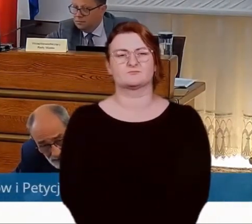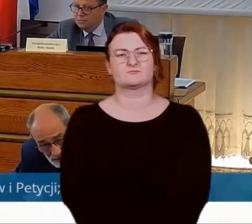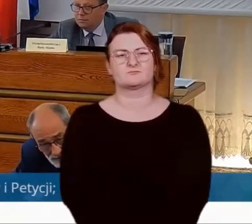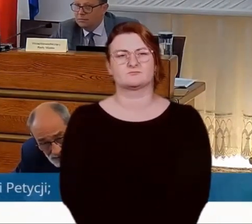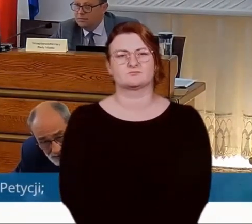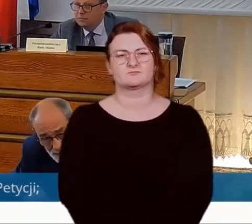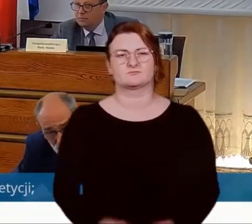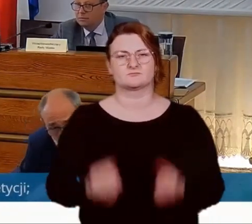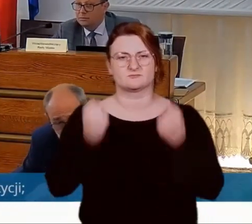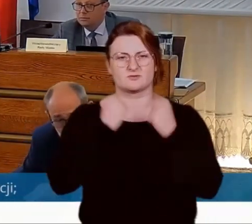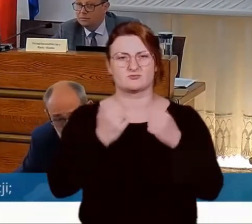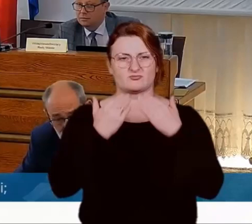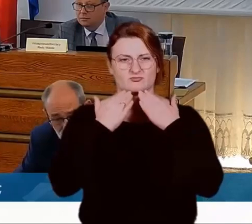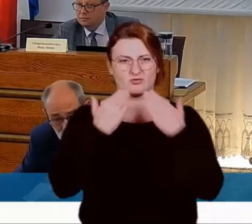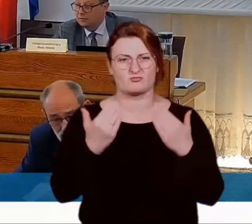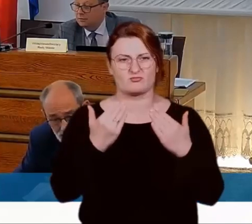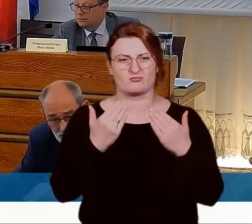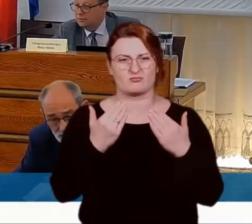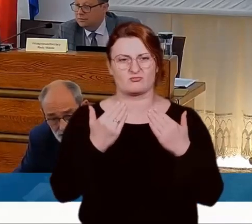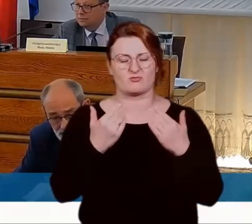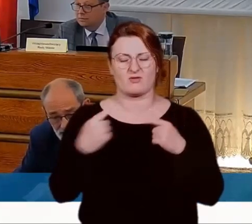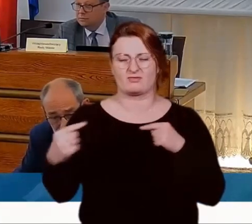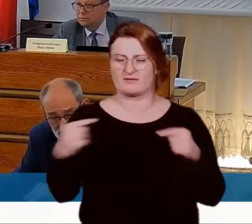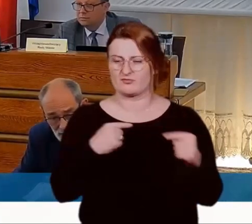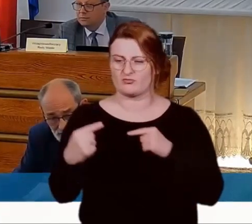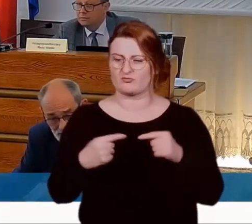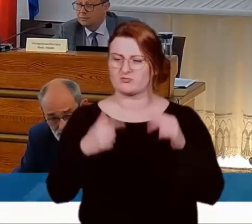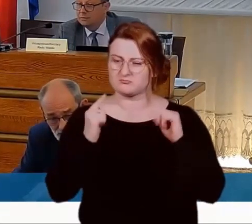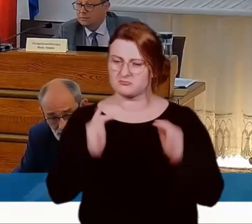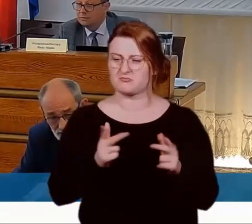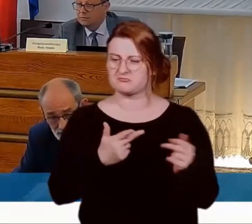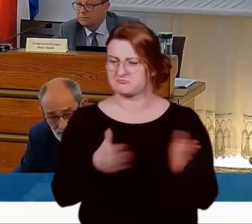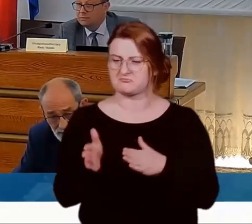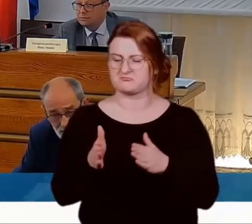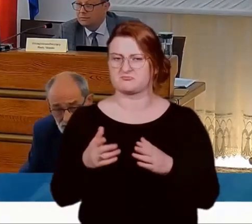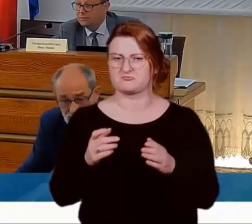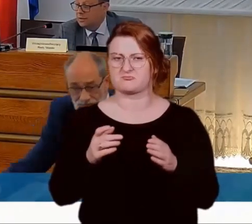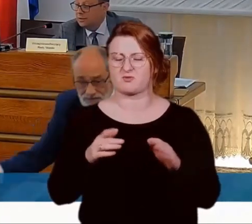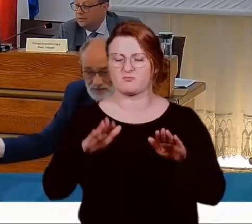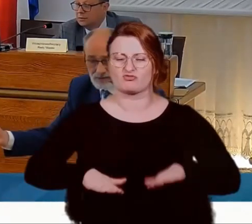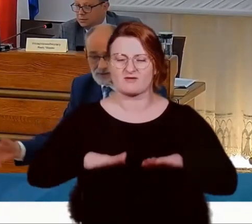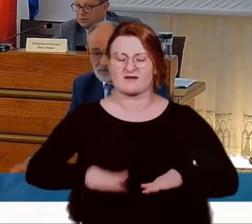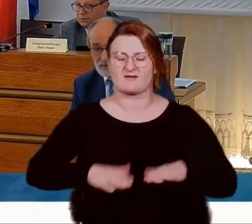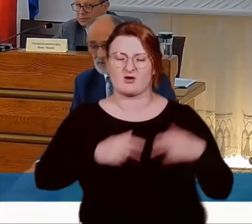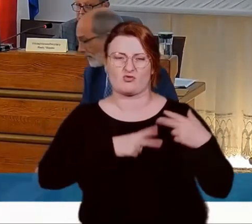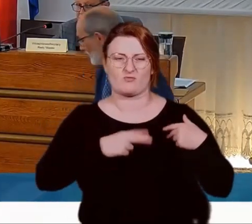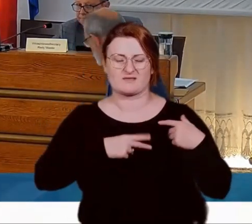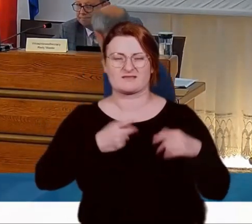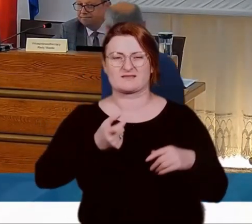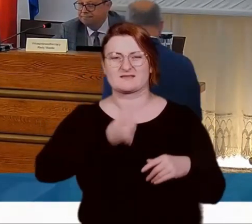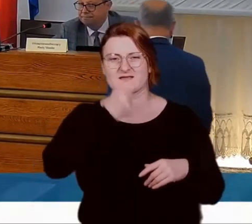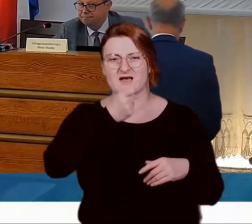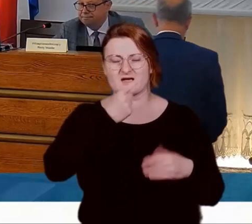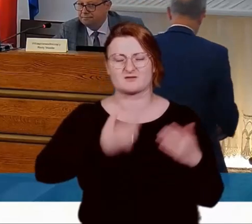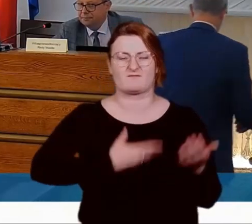Bardzo dziękujemy za merytoryczną również dyskusję w trakcie posiedzenia Komisji Skarg, Wniosków i Petycji.